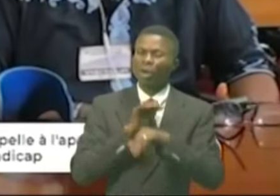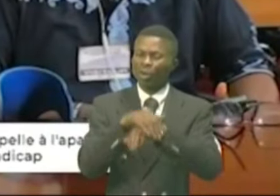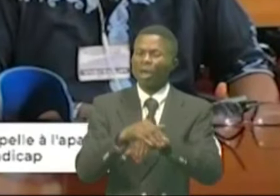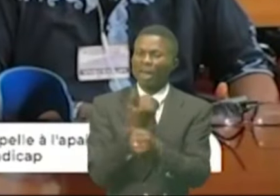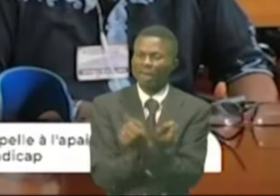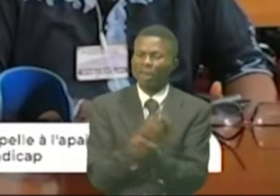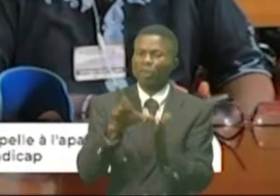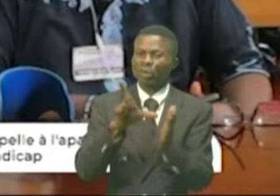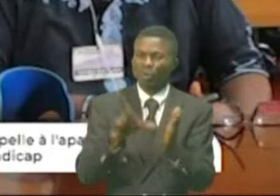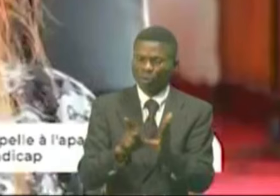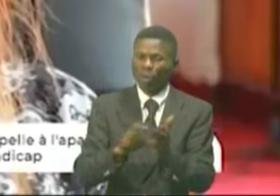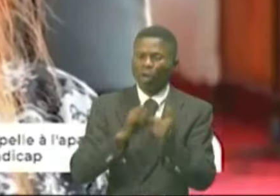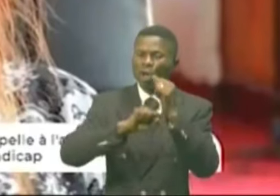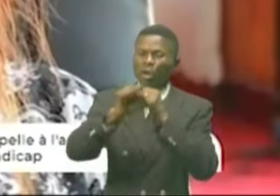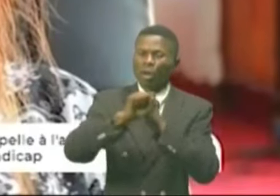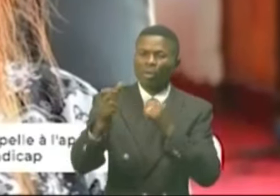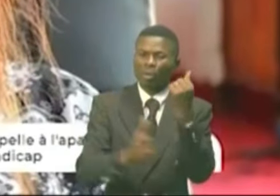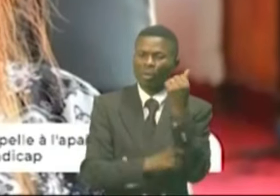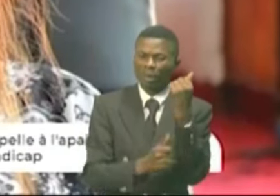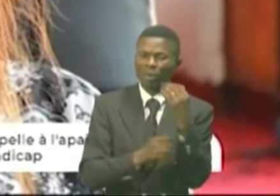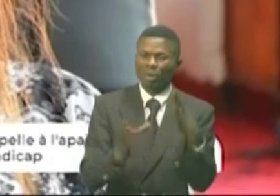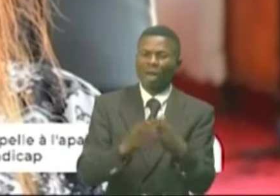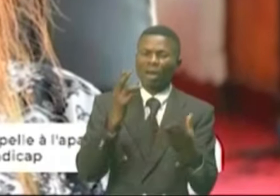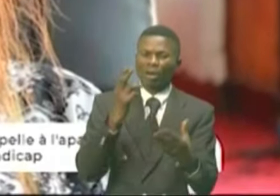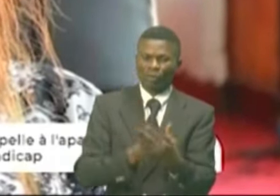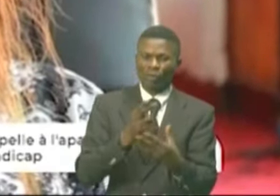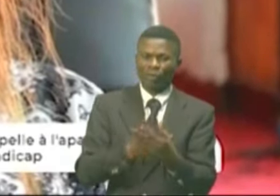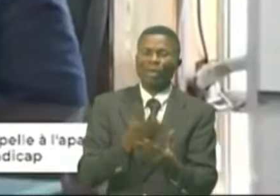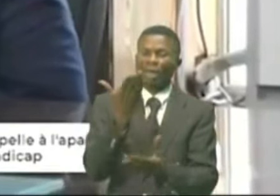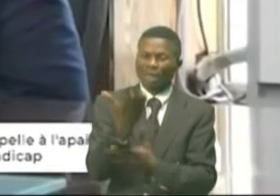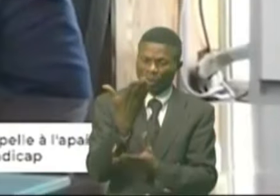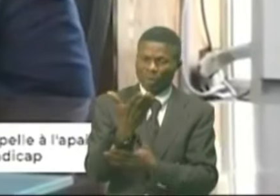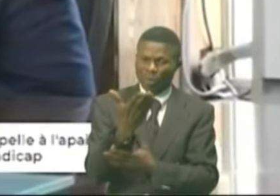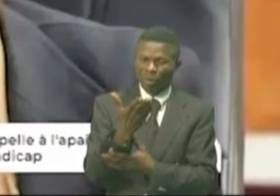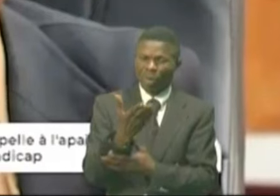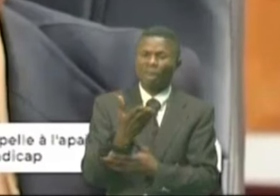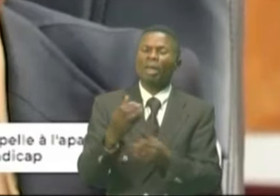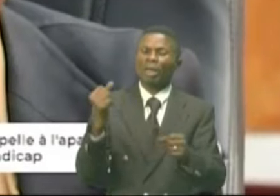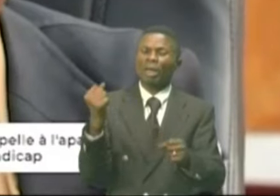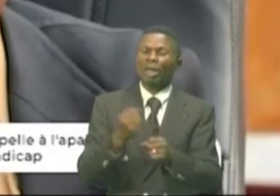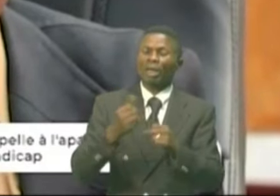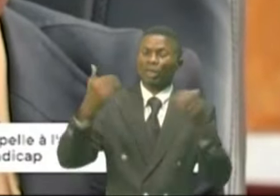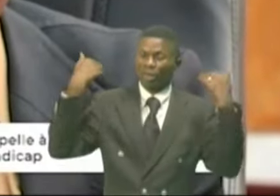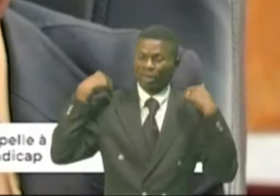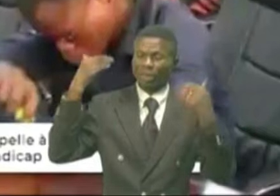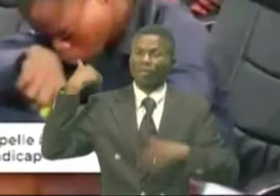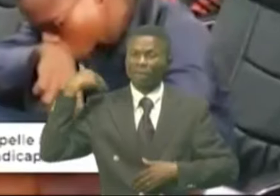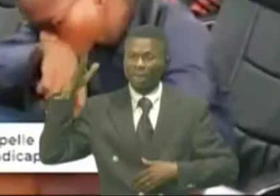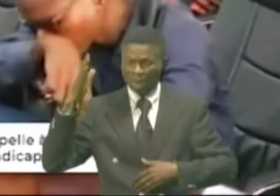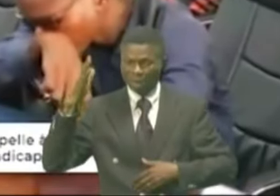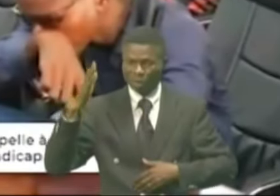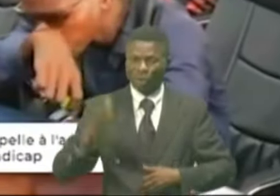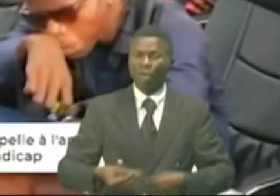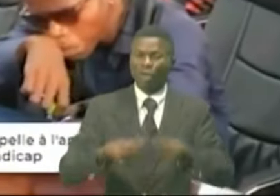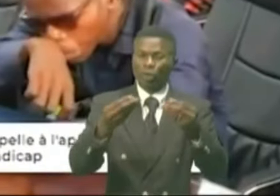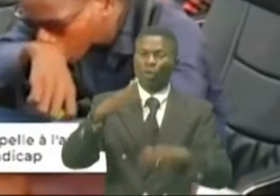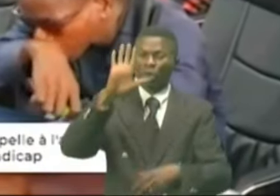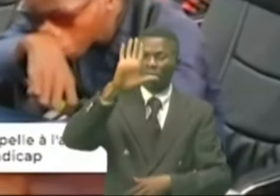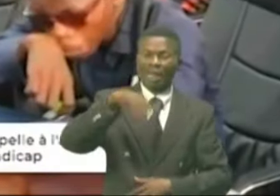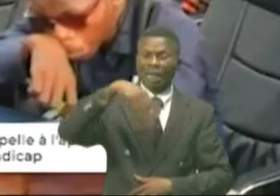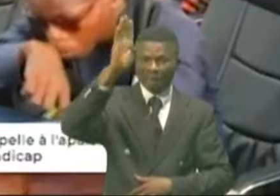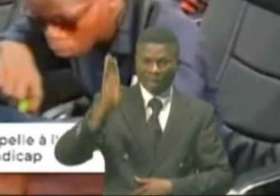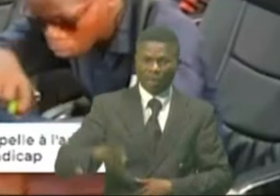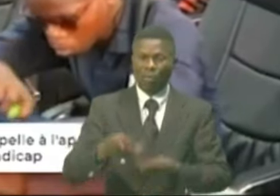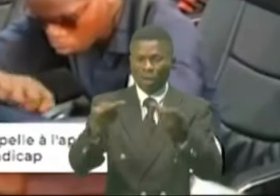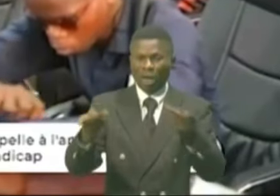loi portant promotion des personnes vivant avec handicap qui exige que les employeurs publics leur consacrent 5% de leur emploi